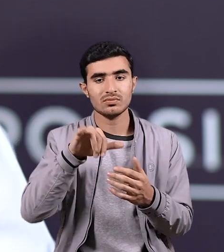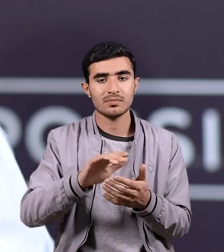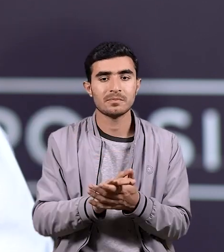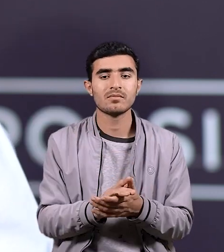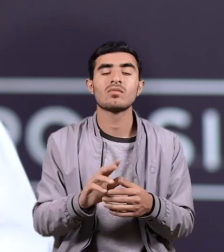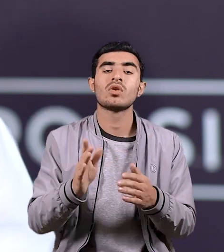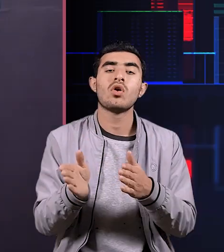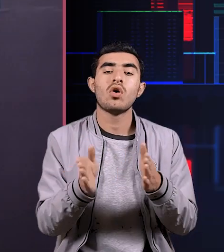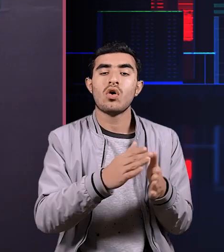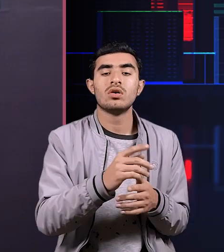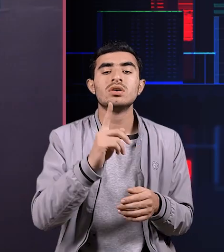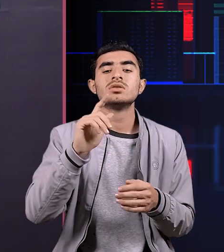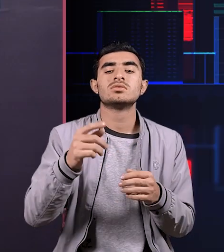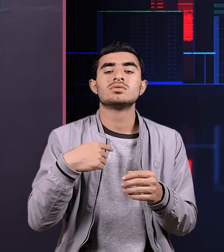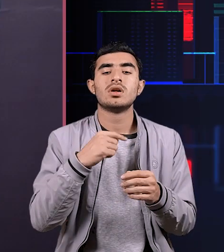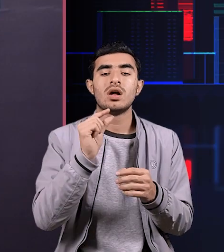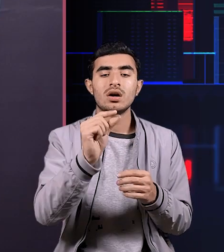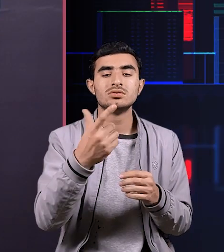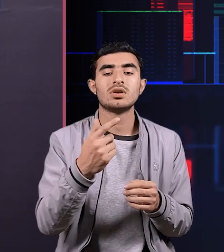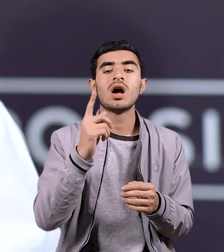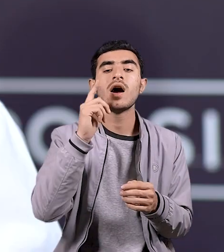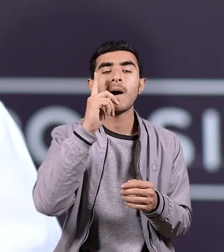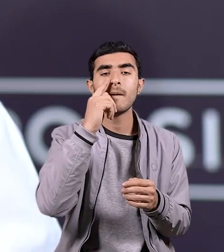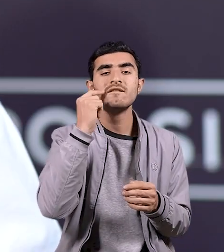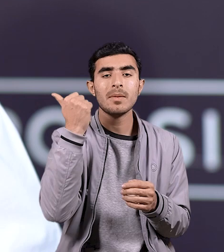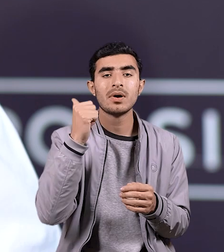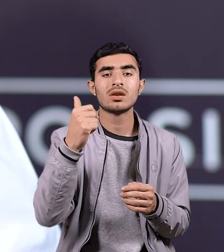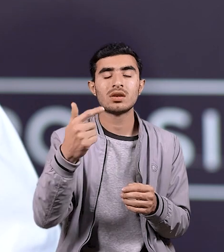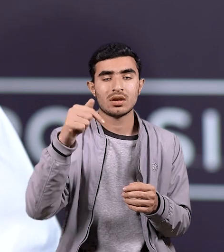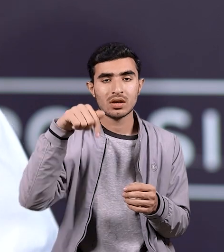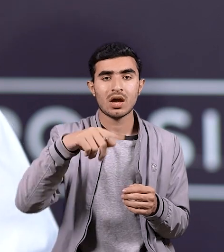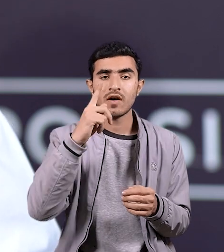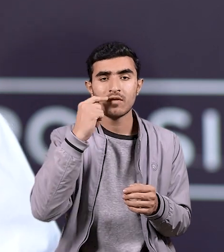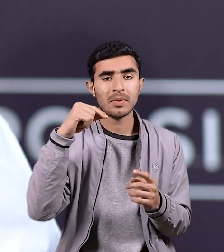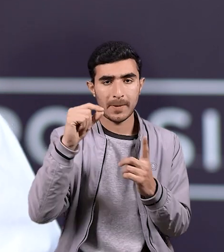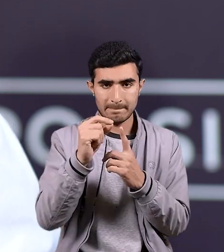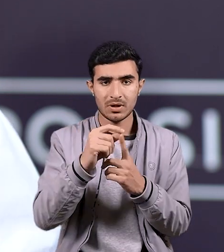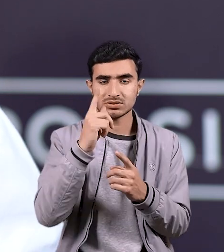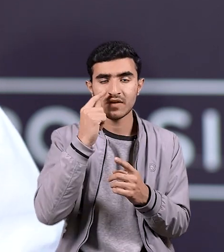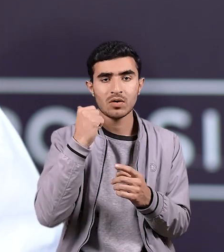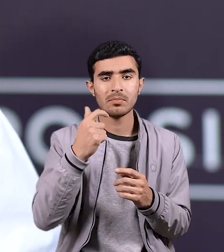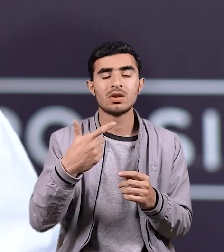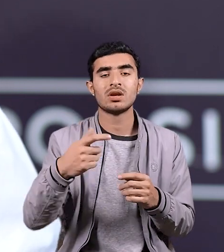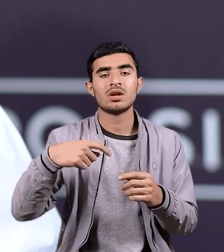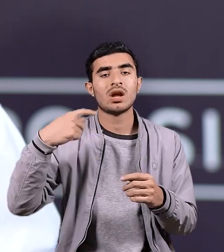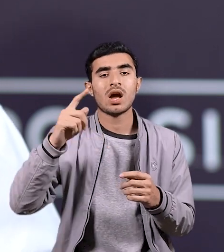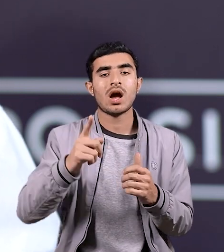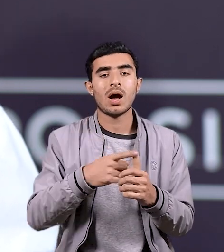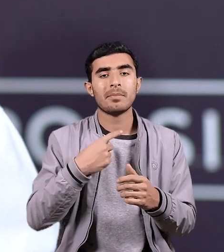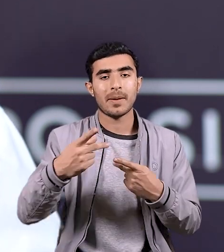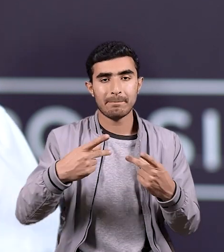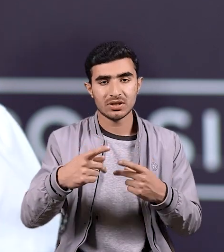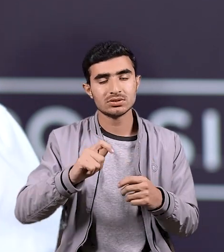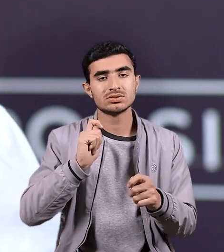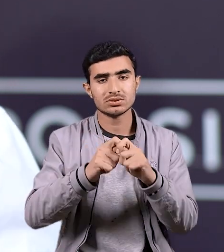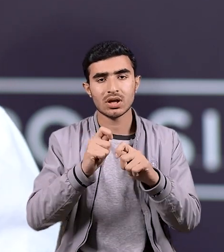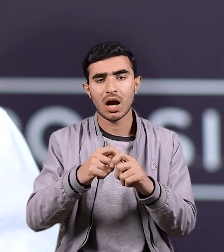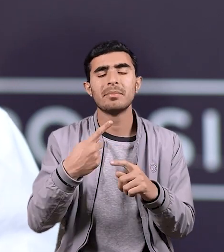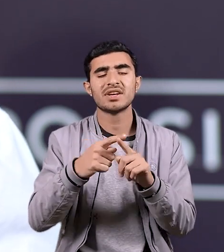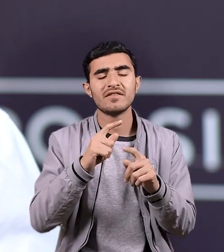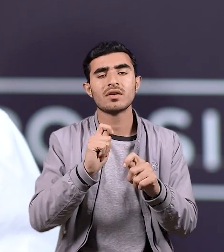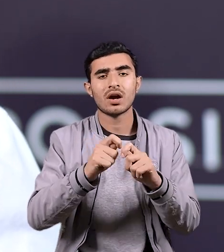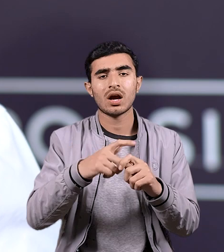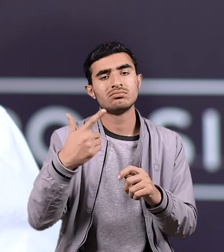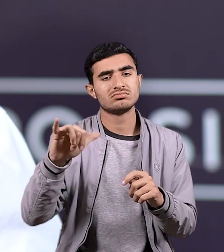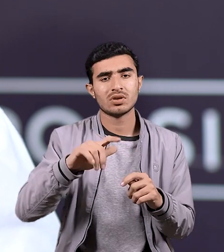लोगों को, प्रोफेशनल्स को जो डिजिटल स्पेस में काम कर रहे हैं। इसके अलावा वो वुमेन एंटरप्रेन्योर्स जो कोई ना कोई चीज़ बना रही हैं किसी